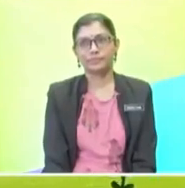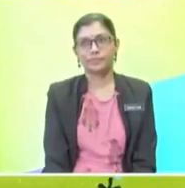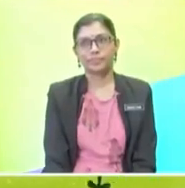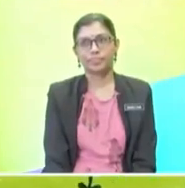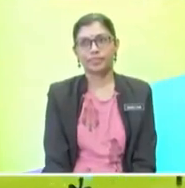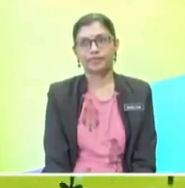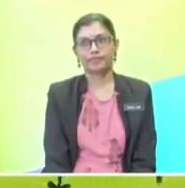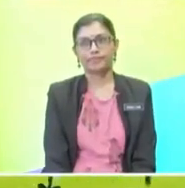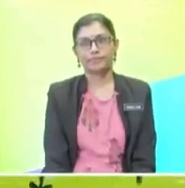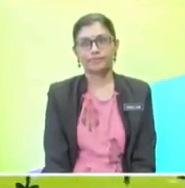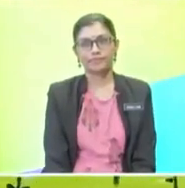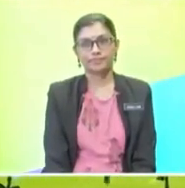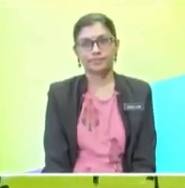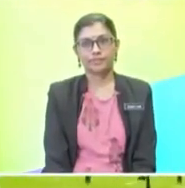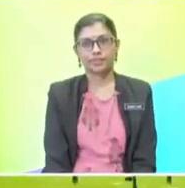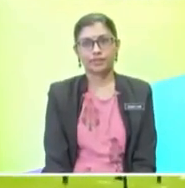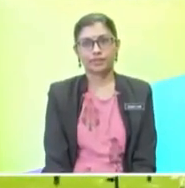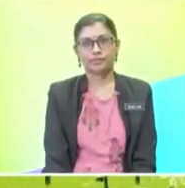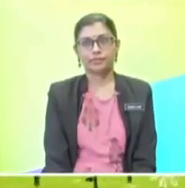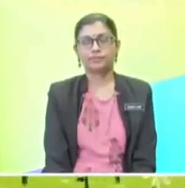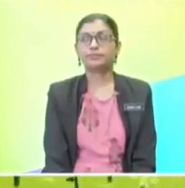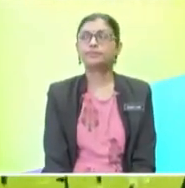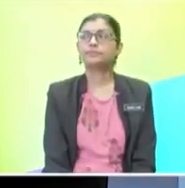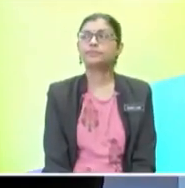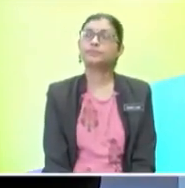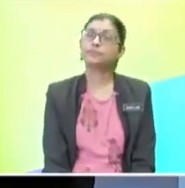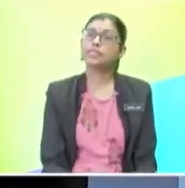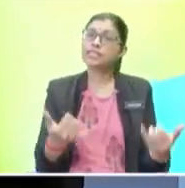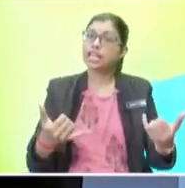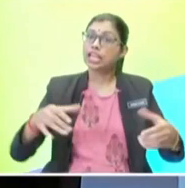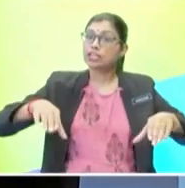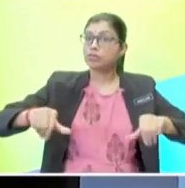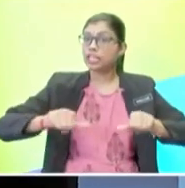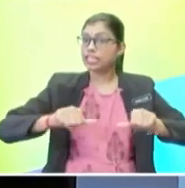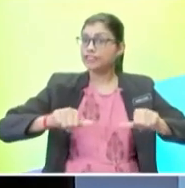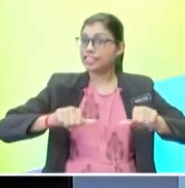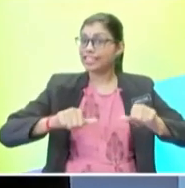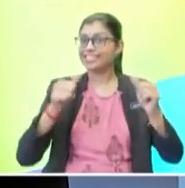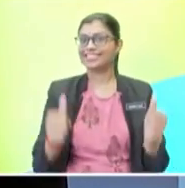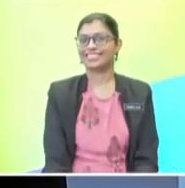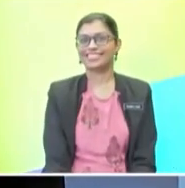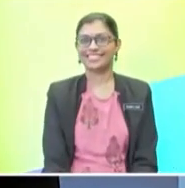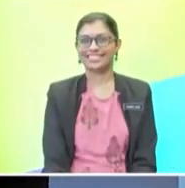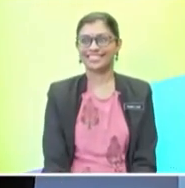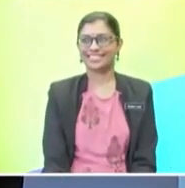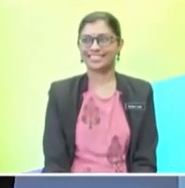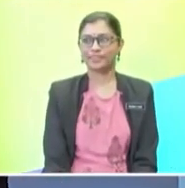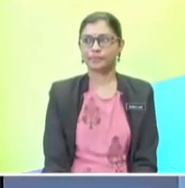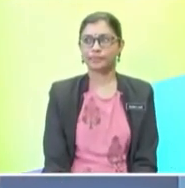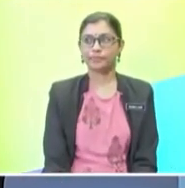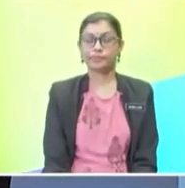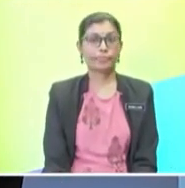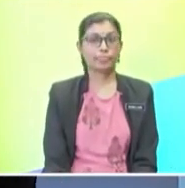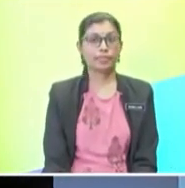Okey, cikgu, kita teruskan. Okey, seterusnya kita nak buat satu aktiviti ni. Okey, aktiviti hari ini adalah mereka